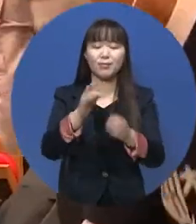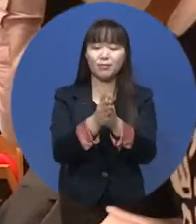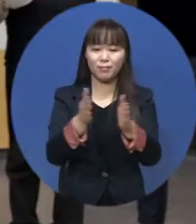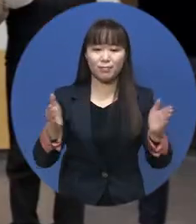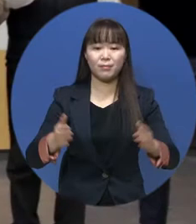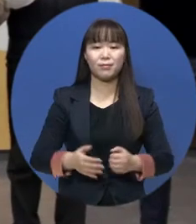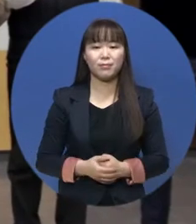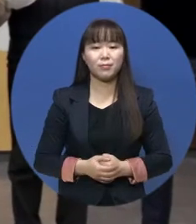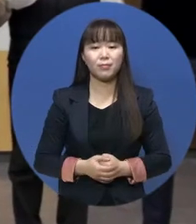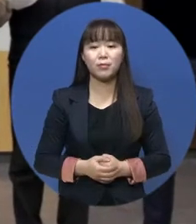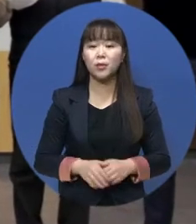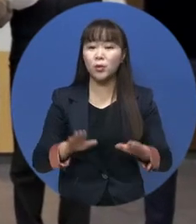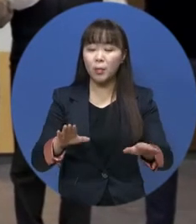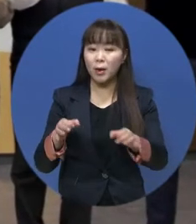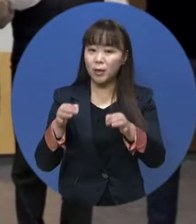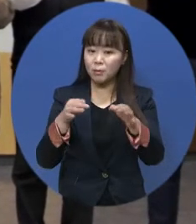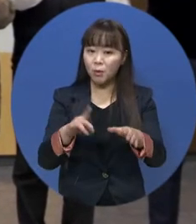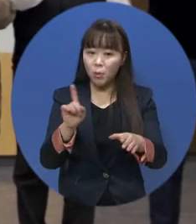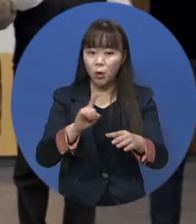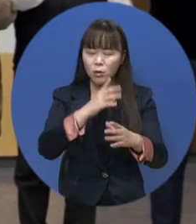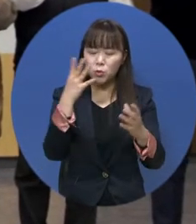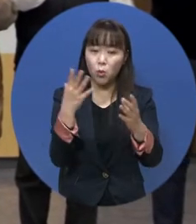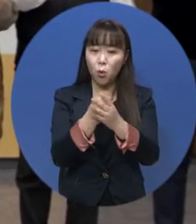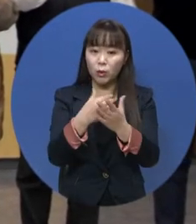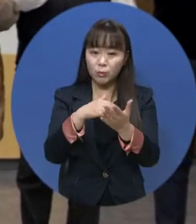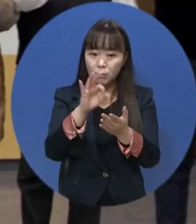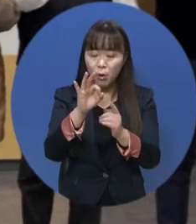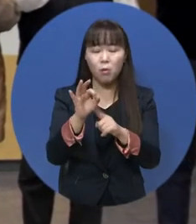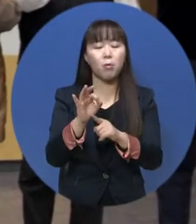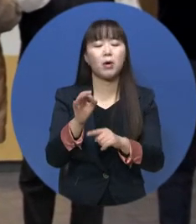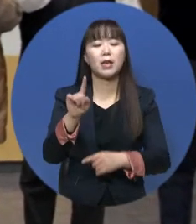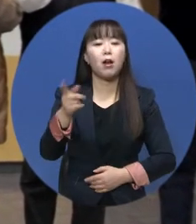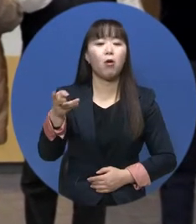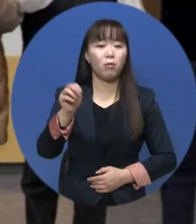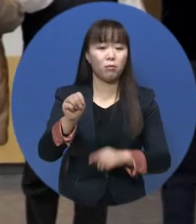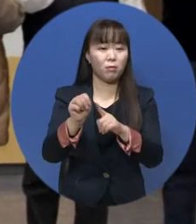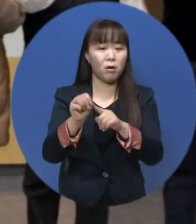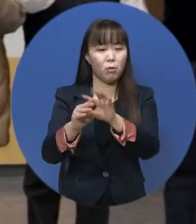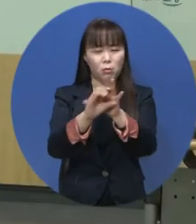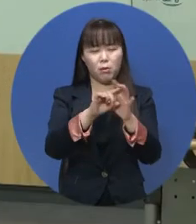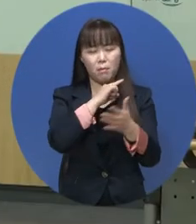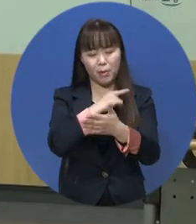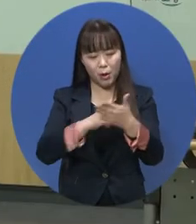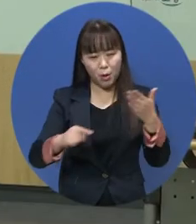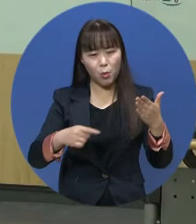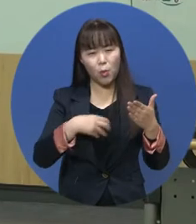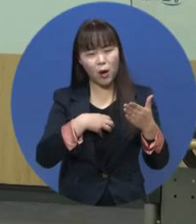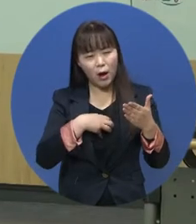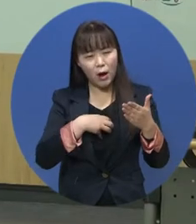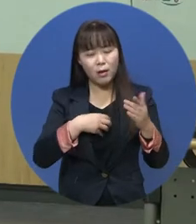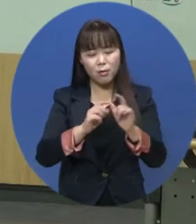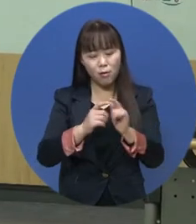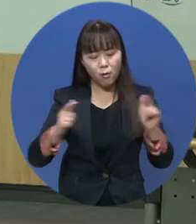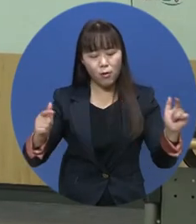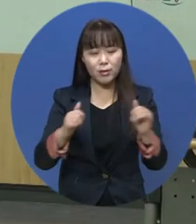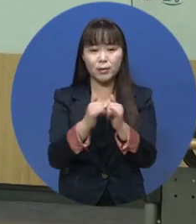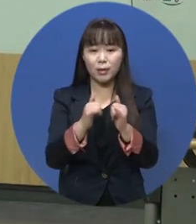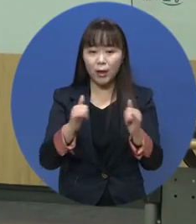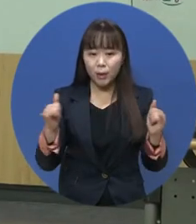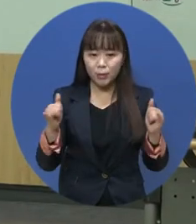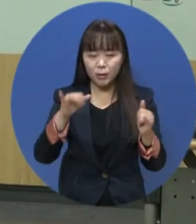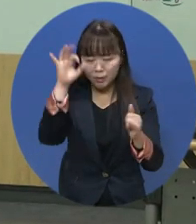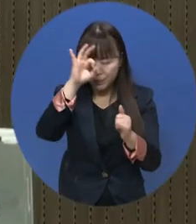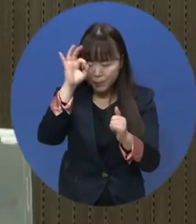시작했습니다. 이번 기부금은 총 1억 원으로 코로나19의 피해로 위기에 처한 다양한 계층의